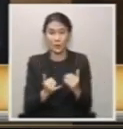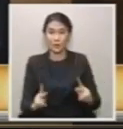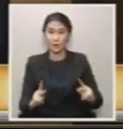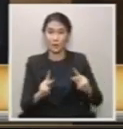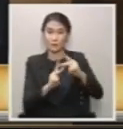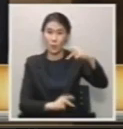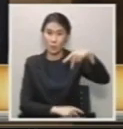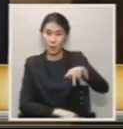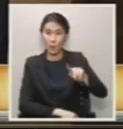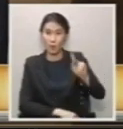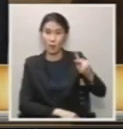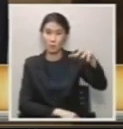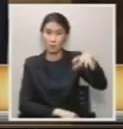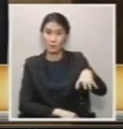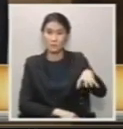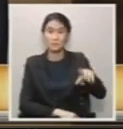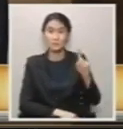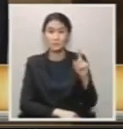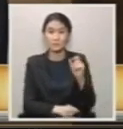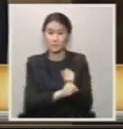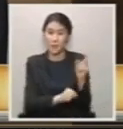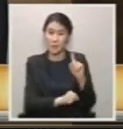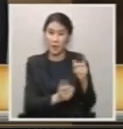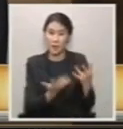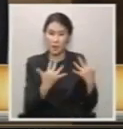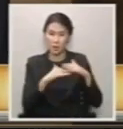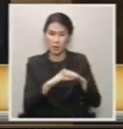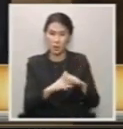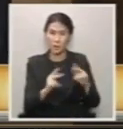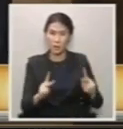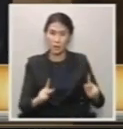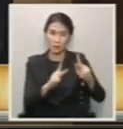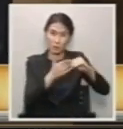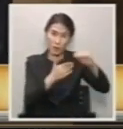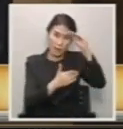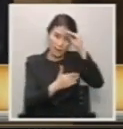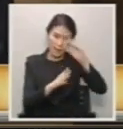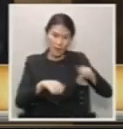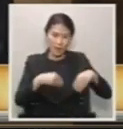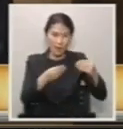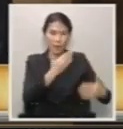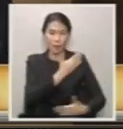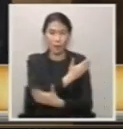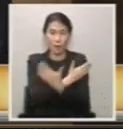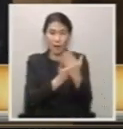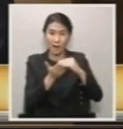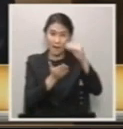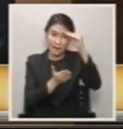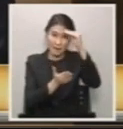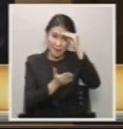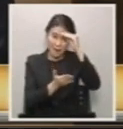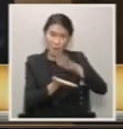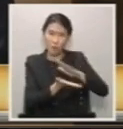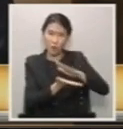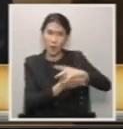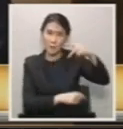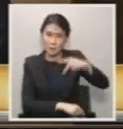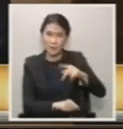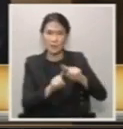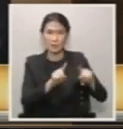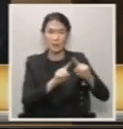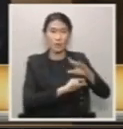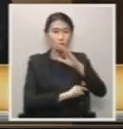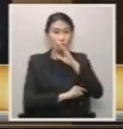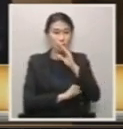ของมนุษย์นั้นได้บูรณาการกับกระทรวงศึกษาธิการเรื่องของการให้โอกาสในการศึกษาพิเศษการที่จะมี